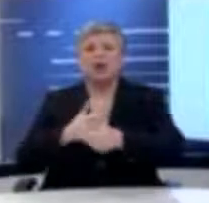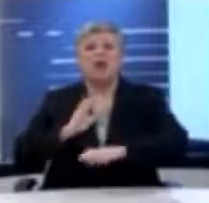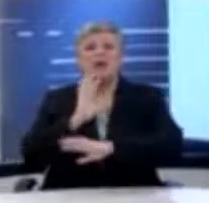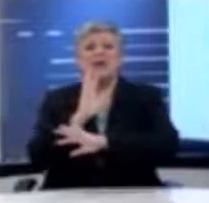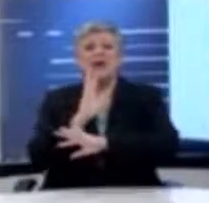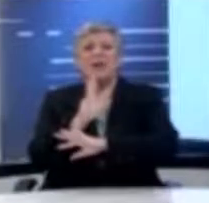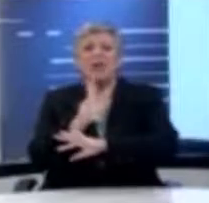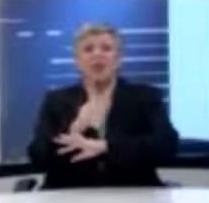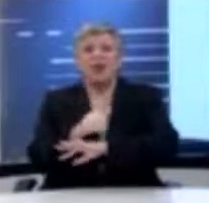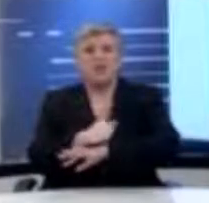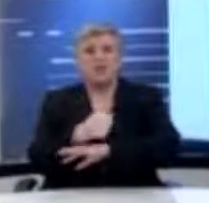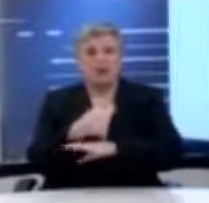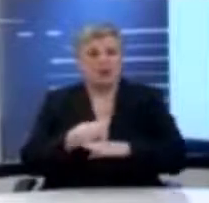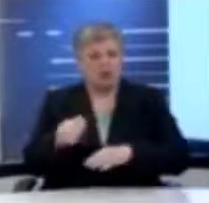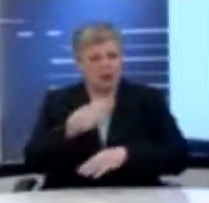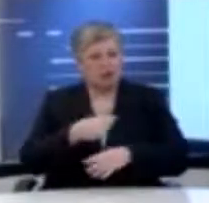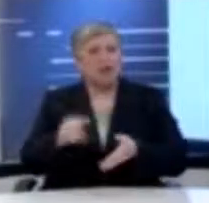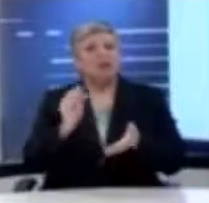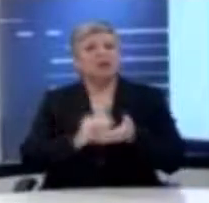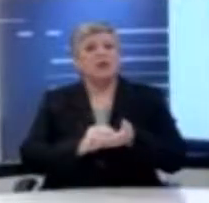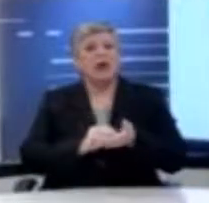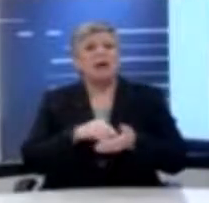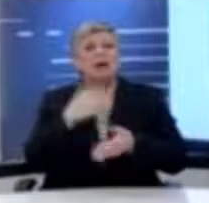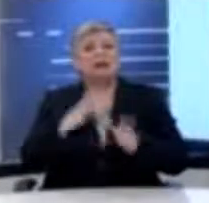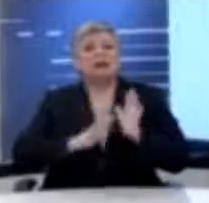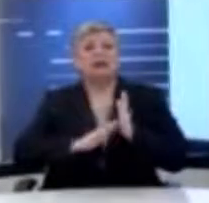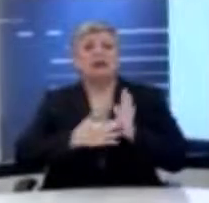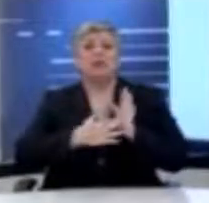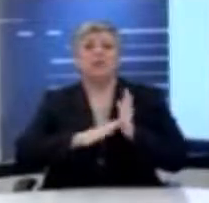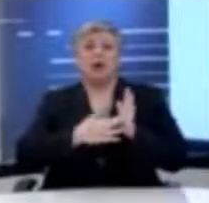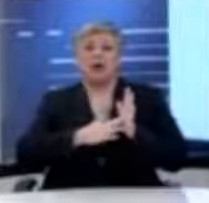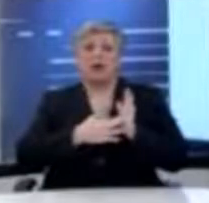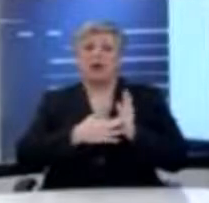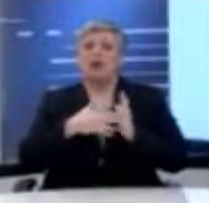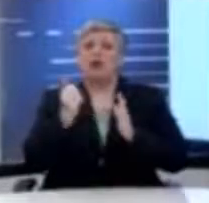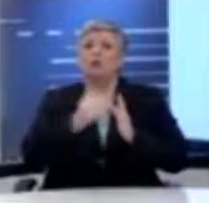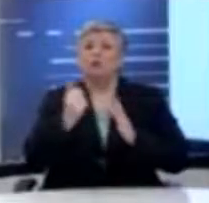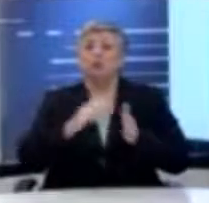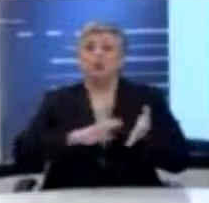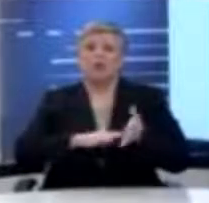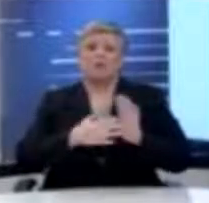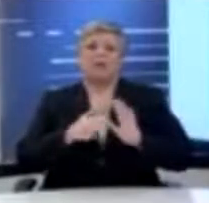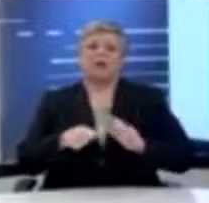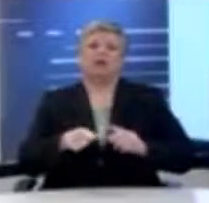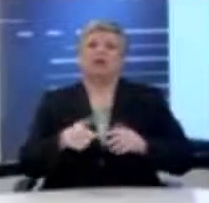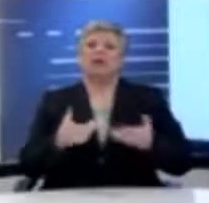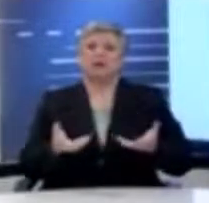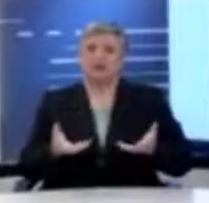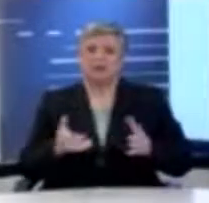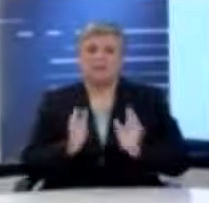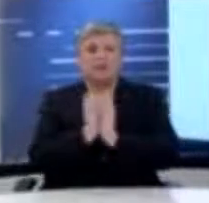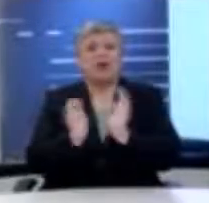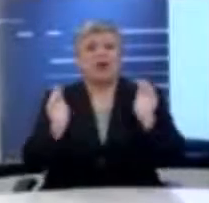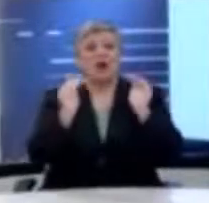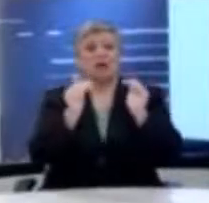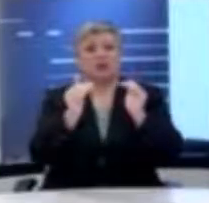υπαλλήλους με συμβάσεις έργου στην υπηρεσία ασύλου. Έτσι θα μπορέσουμε να τριπλασιάσουμε την